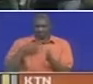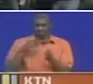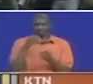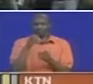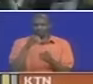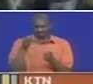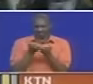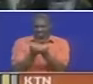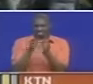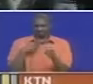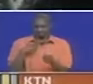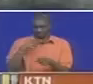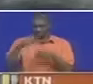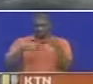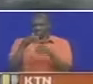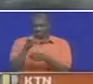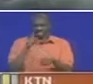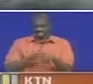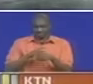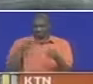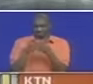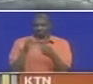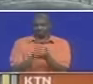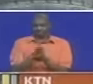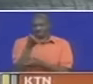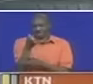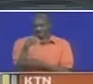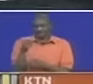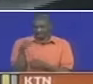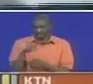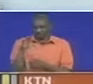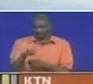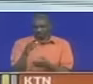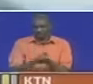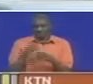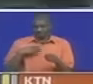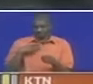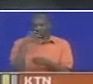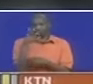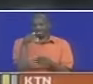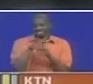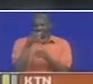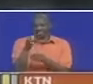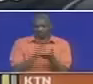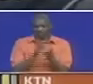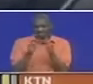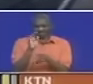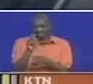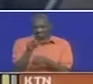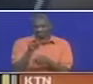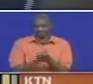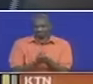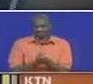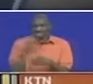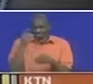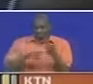kupitia mjini imepinduka baada ya kugongana kiubavu na gari dogo lililobeba watu 4 pamoja na dereva wake. Niangia